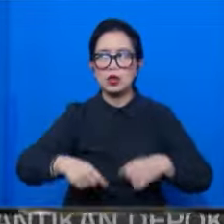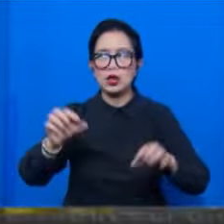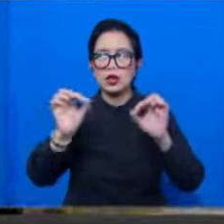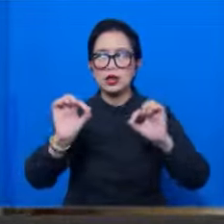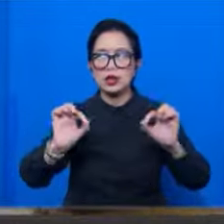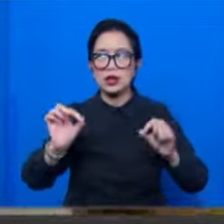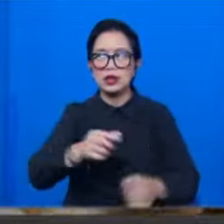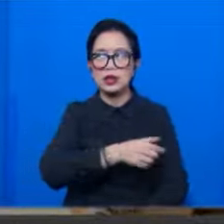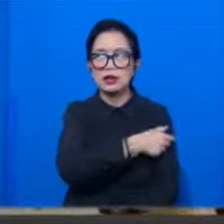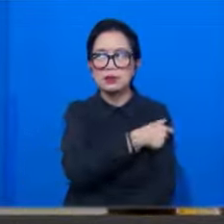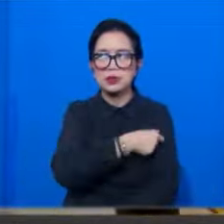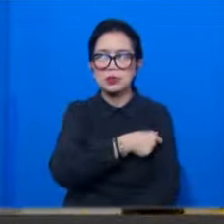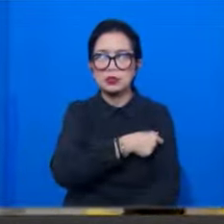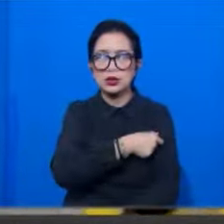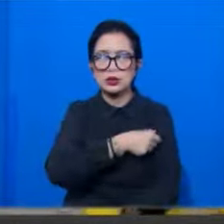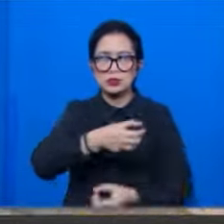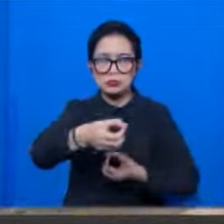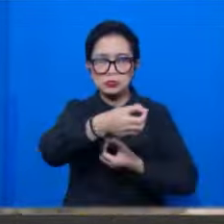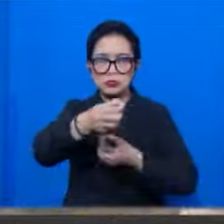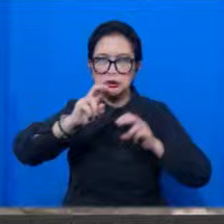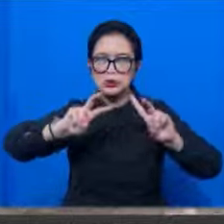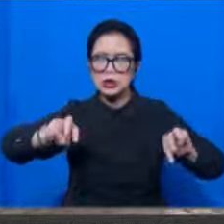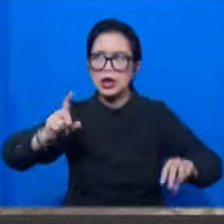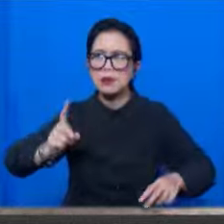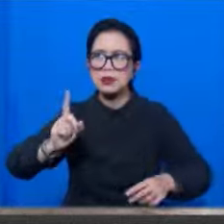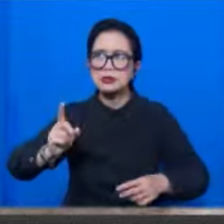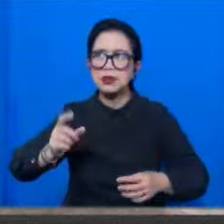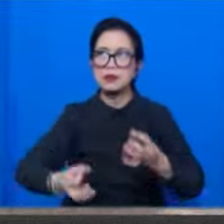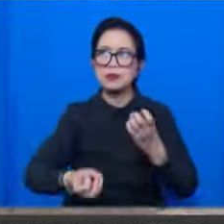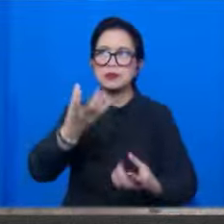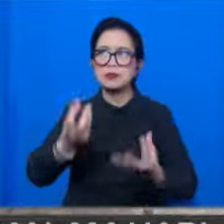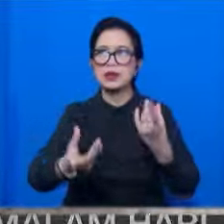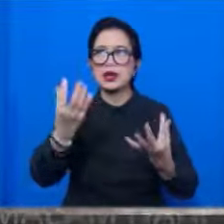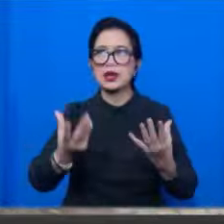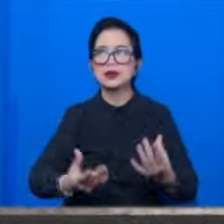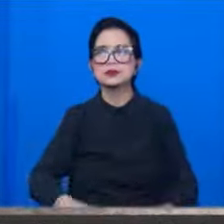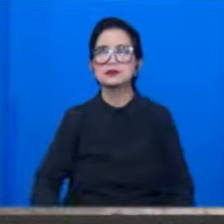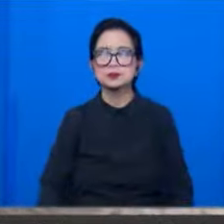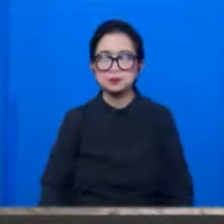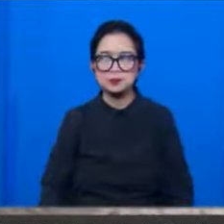Petamburan masih menyelidiki penyebab kebakaran ini. Tim Liputan, CNN Indonesia.